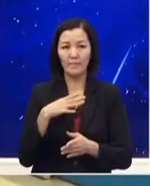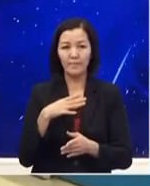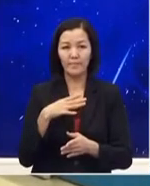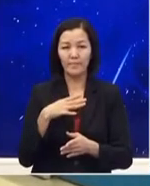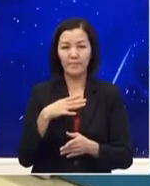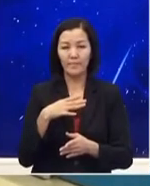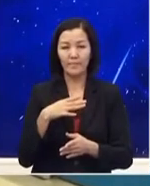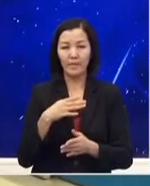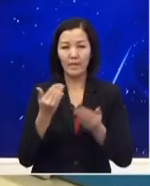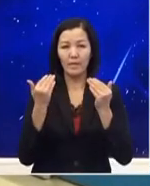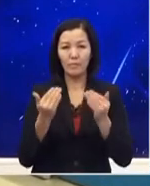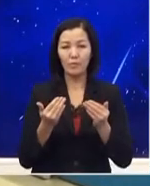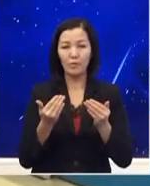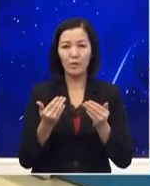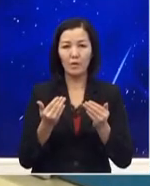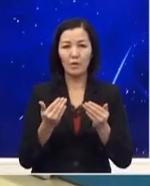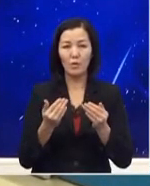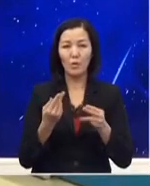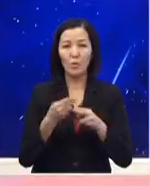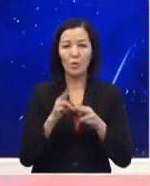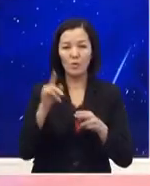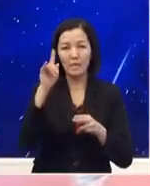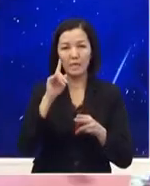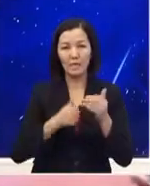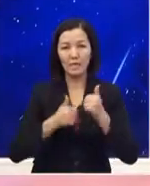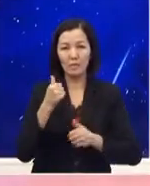өзінің жанкүйерлерін қуантады деген сенімдеміз.